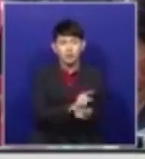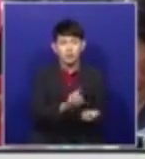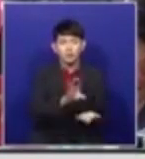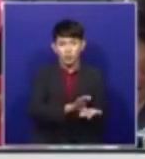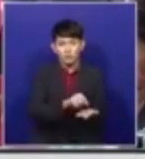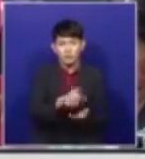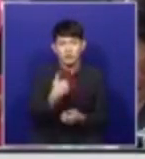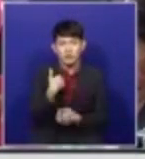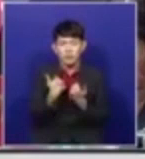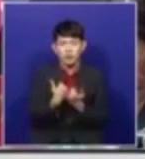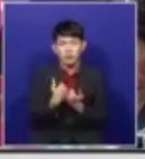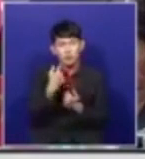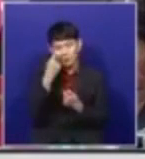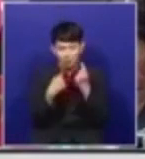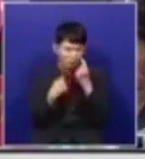ค่ะวันนี้ร้องห่มร้องไห้ยังไม่ได้ก็ถ้าได้เสร็จก็บอกประกันสังคมแม้ว่าเขาจะมีประกันสังคมท่านไม่มีสิทธิ์ปฏิเสธเขาไม่รับเงินเยียวยานะเพราะเงินประกันคืนเงินเขาไม่ใช่เงินรัฐเขาขอเงินคือเขาคืนเองวันที่ยังไม่ได้ไปโทษคอมพิวเตอร์